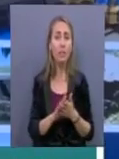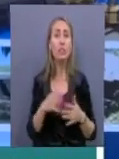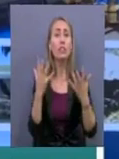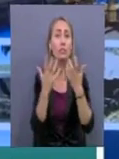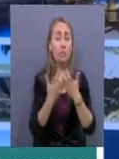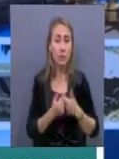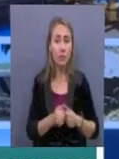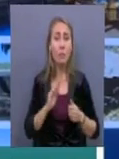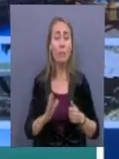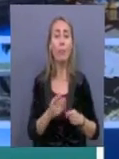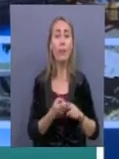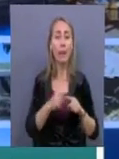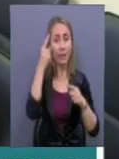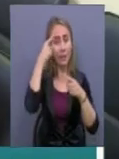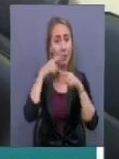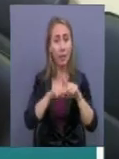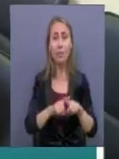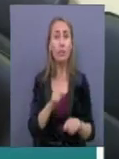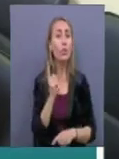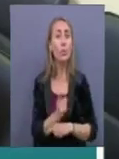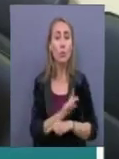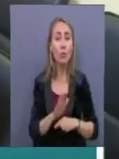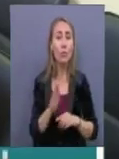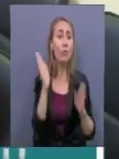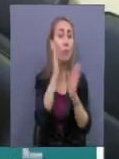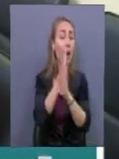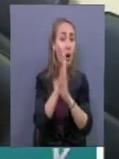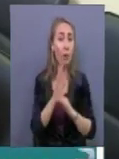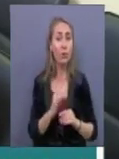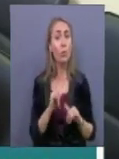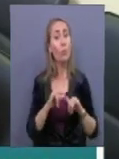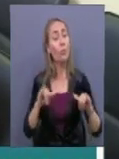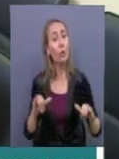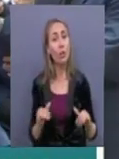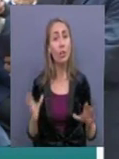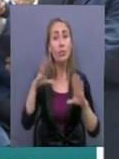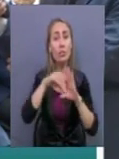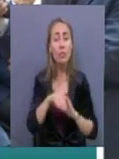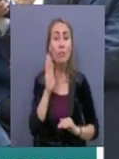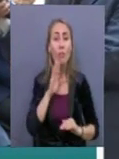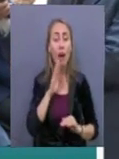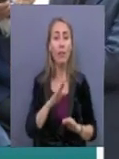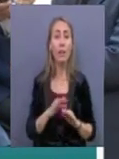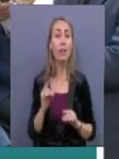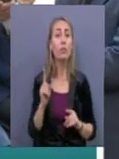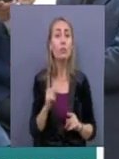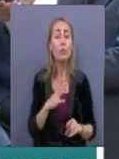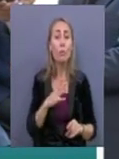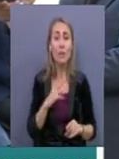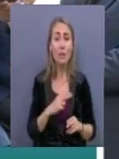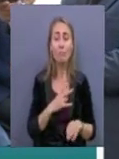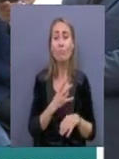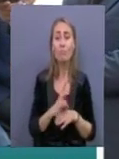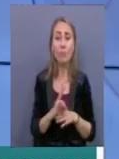артуына ықпал етпек. Көл түбіндегі лайды жерасты снарядтар арқылы және арнайы қондырғылардың көмегімен шығару жоспарланып отыр. Айта